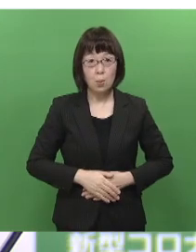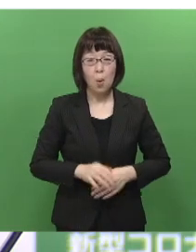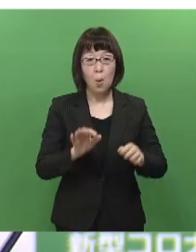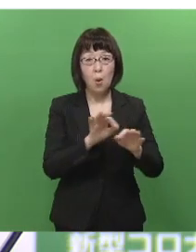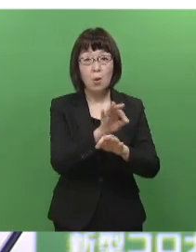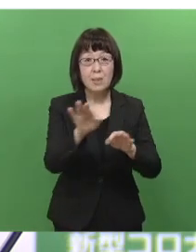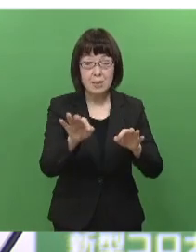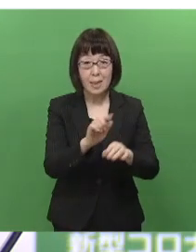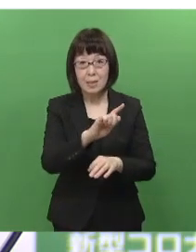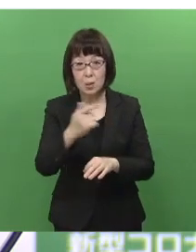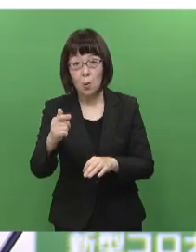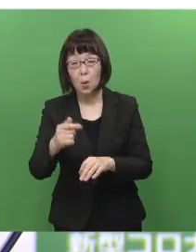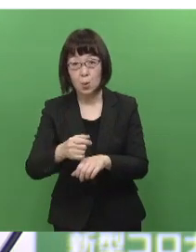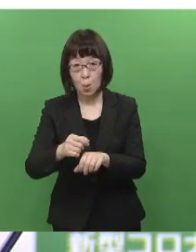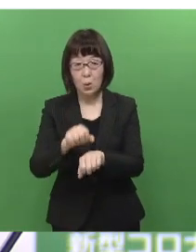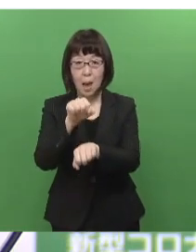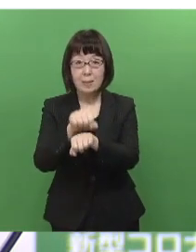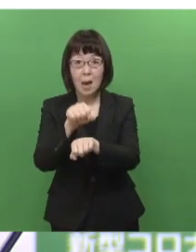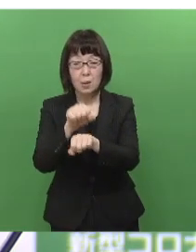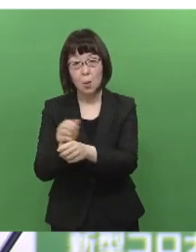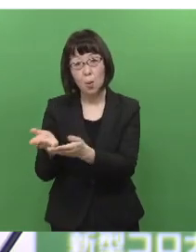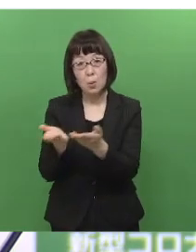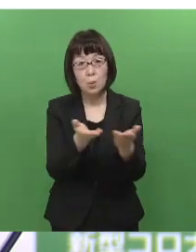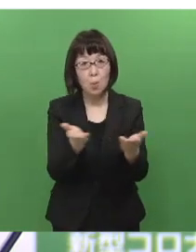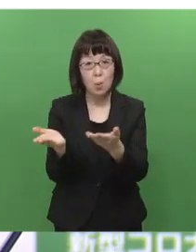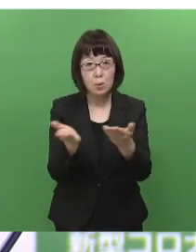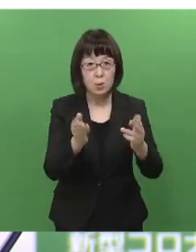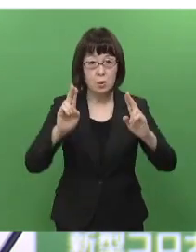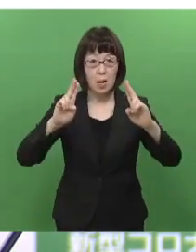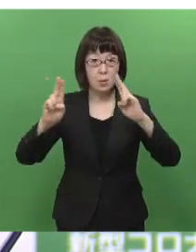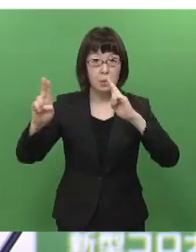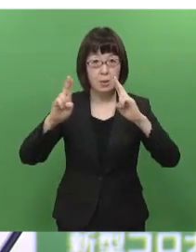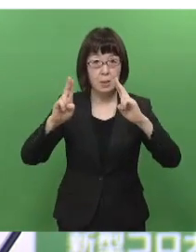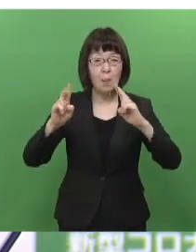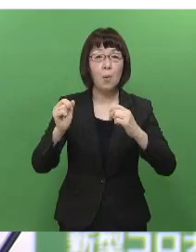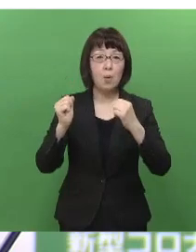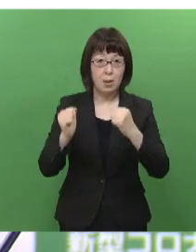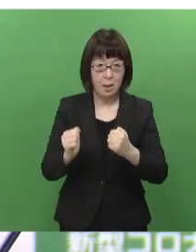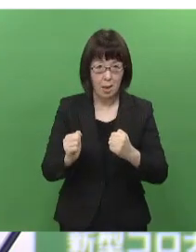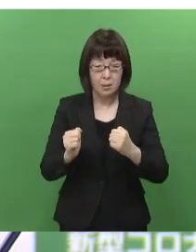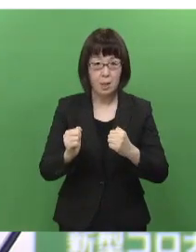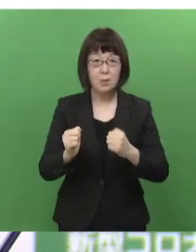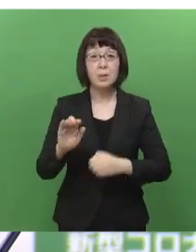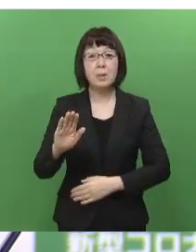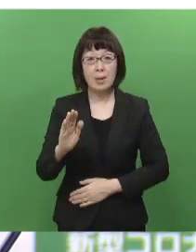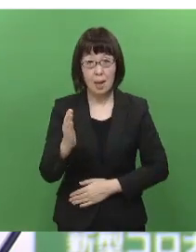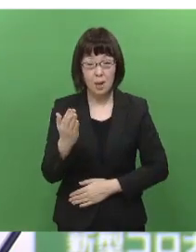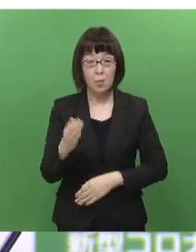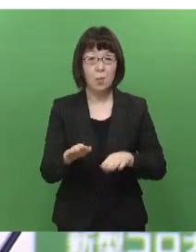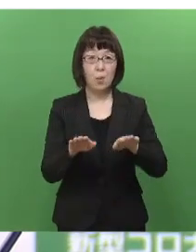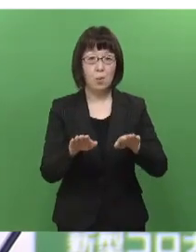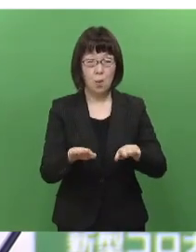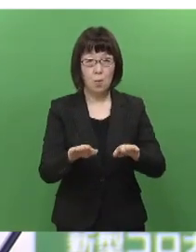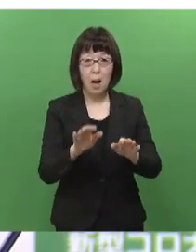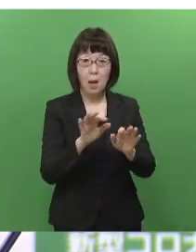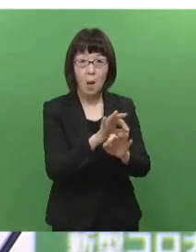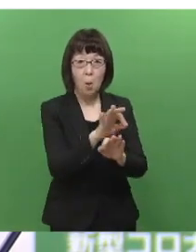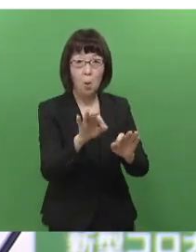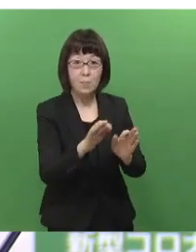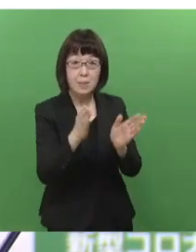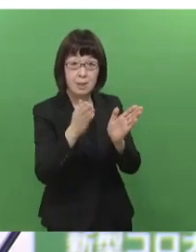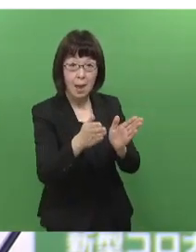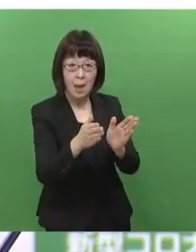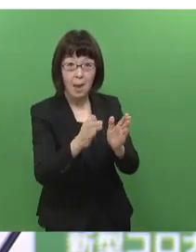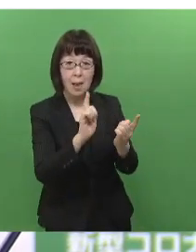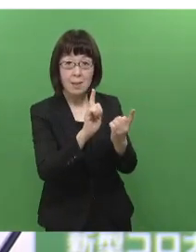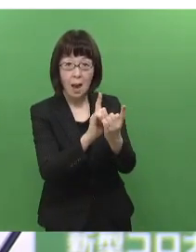などの方々もおありでしょうが、今回はこのお店に対してのこ